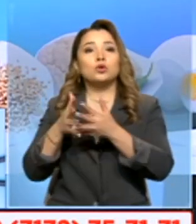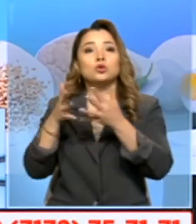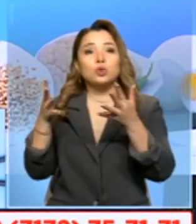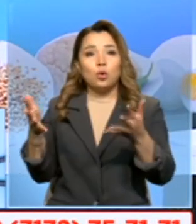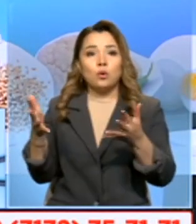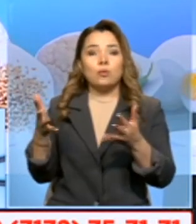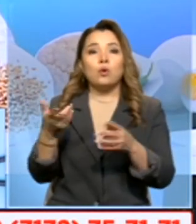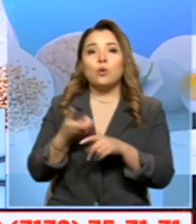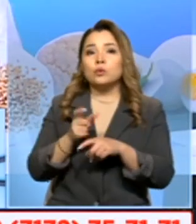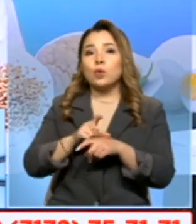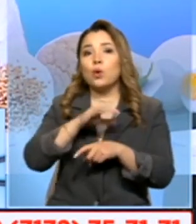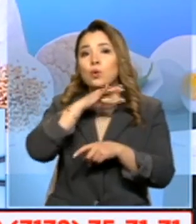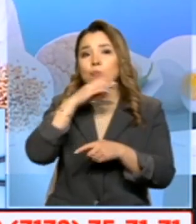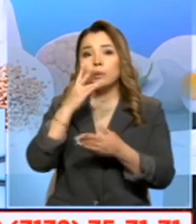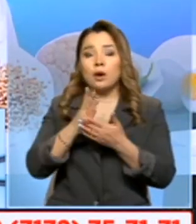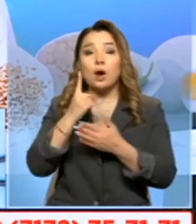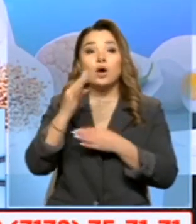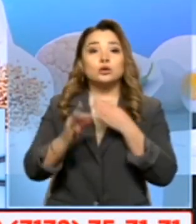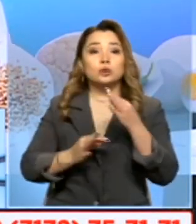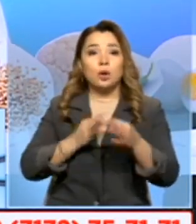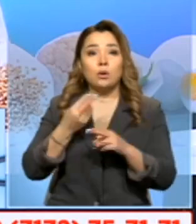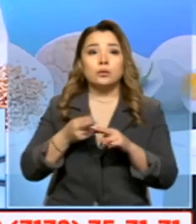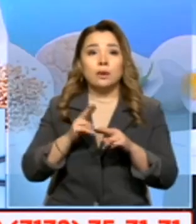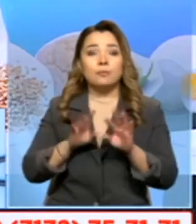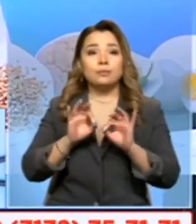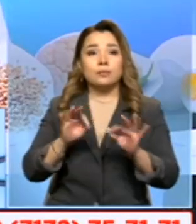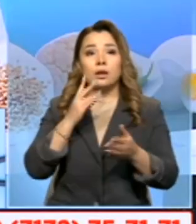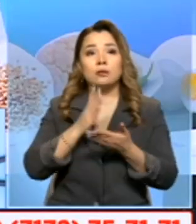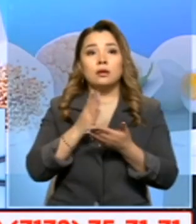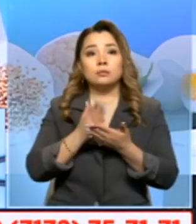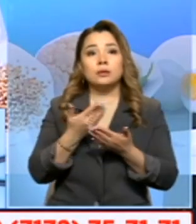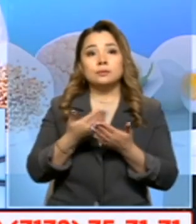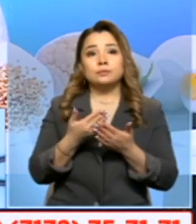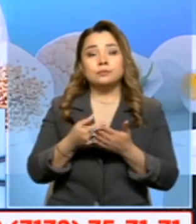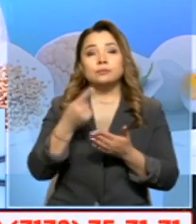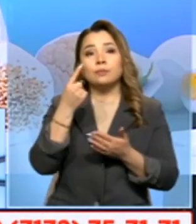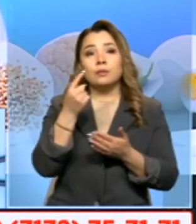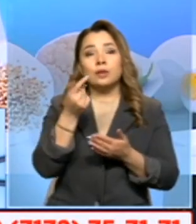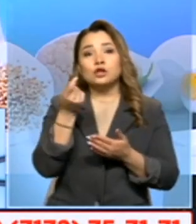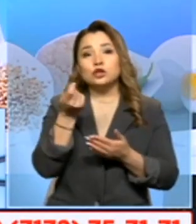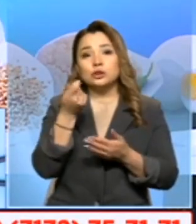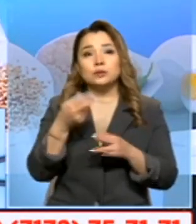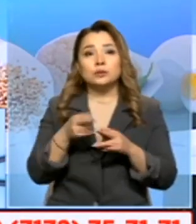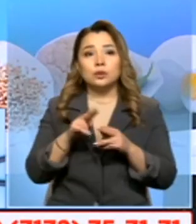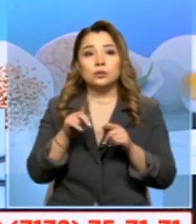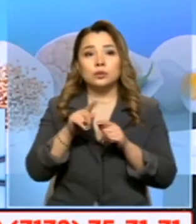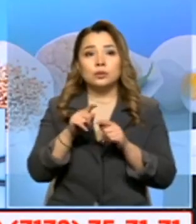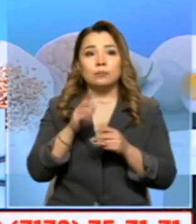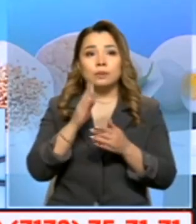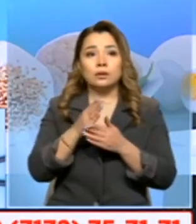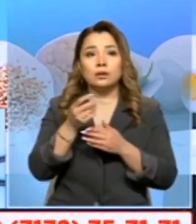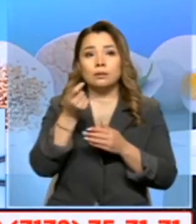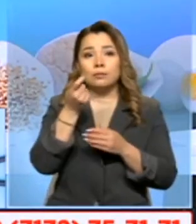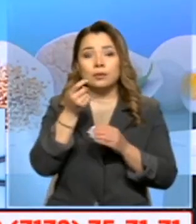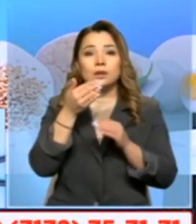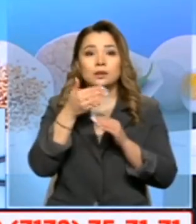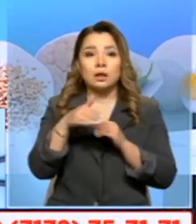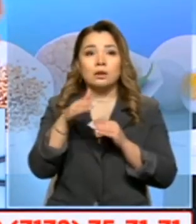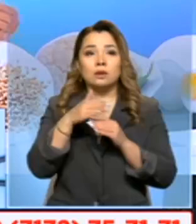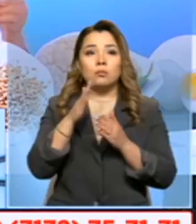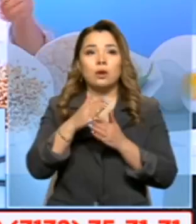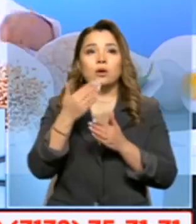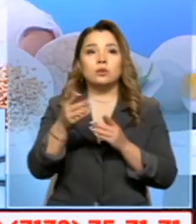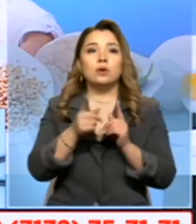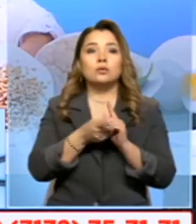жоғары. Мысалы, сіздің тәулік бойы айтатын болсақ, мысалы, бір кішкене мынаның ұшымен шығу керек болатын болса, а